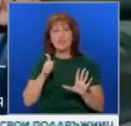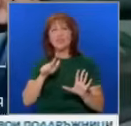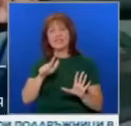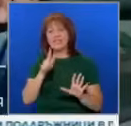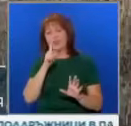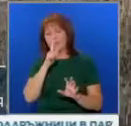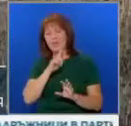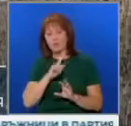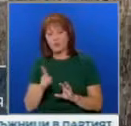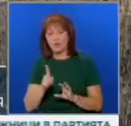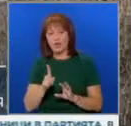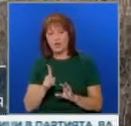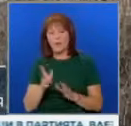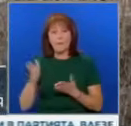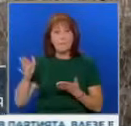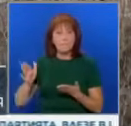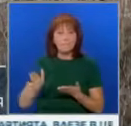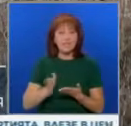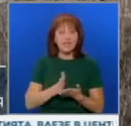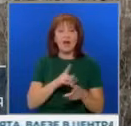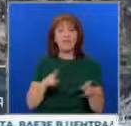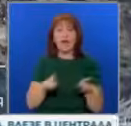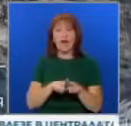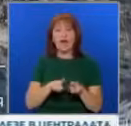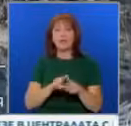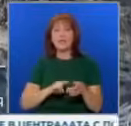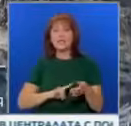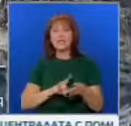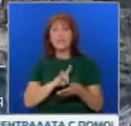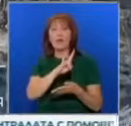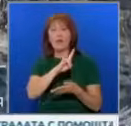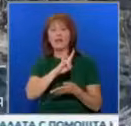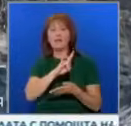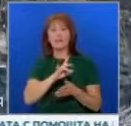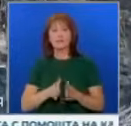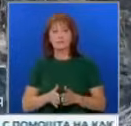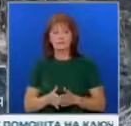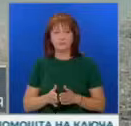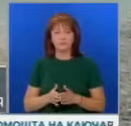се не знам. Така минава силно, гледа самолет горе, като гори. Дойде около.